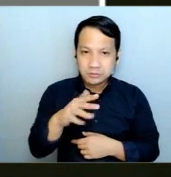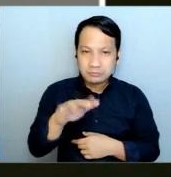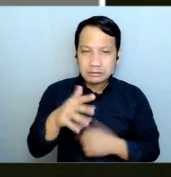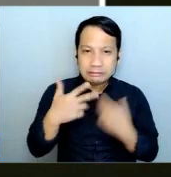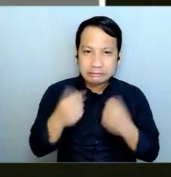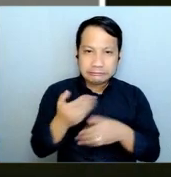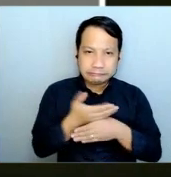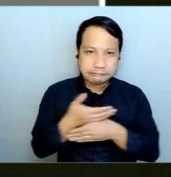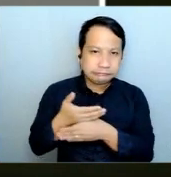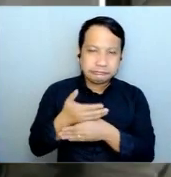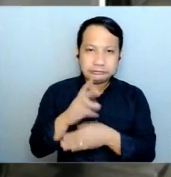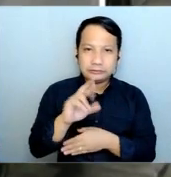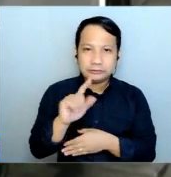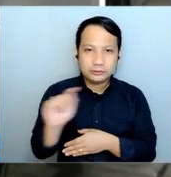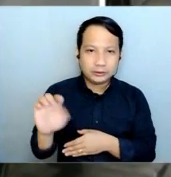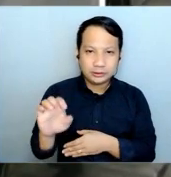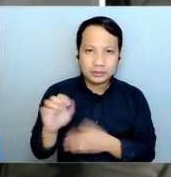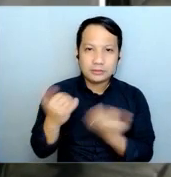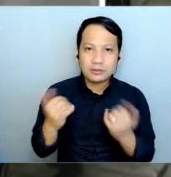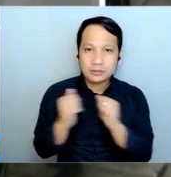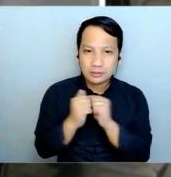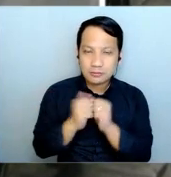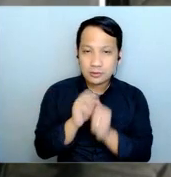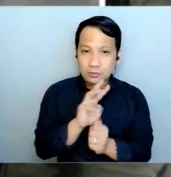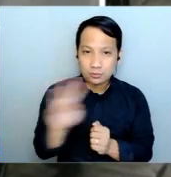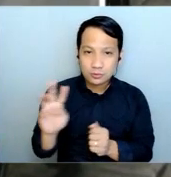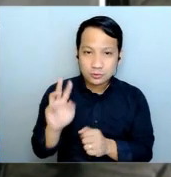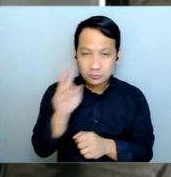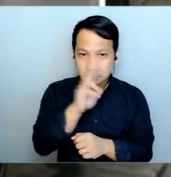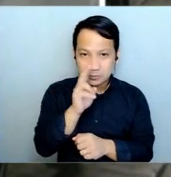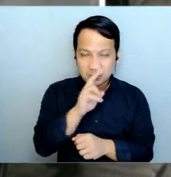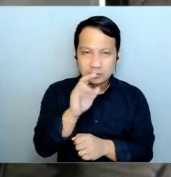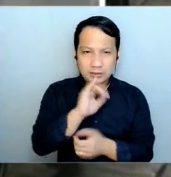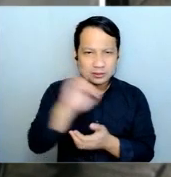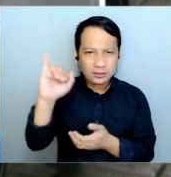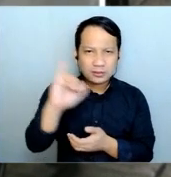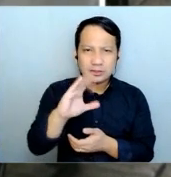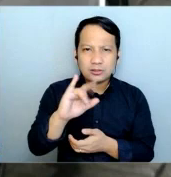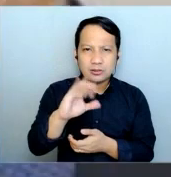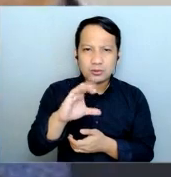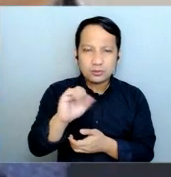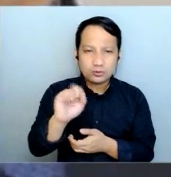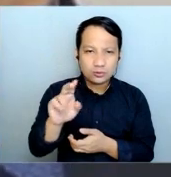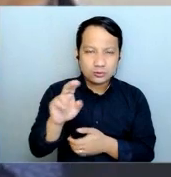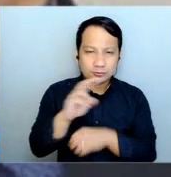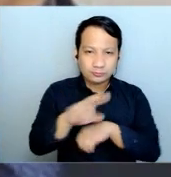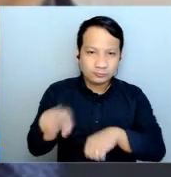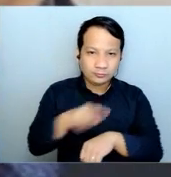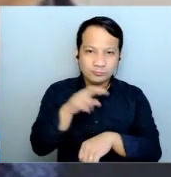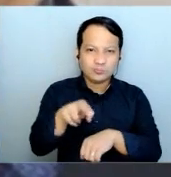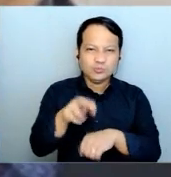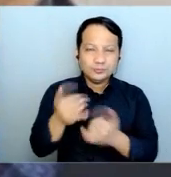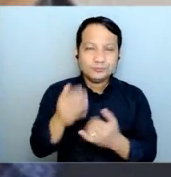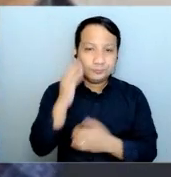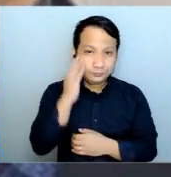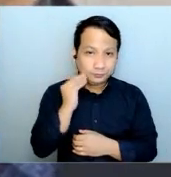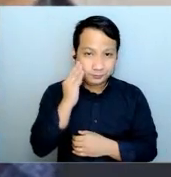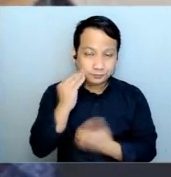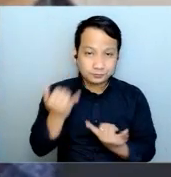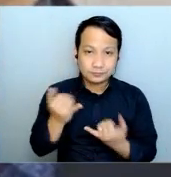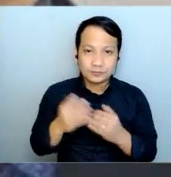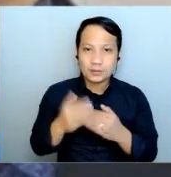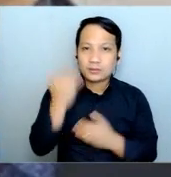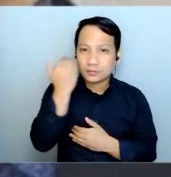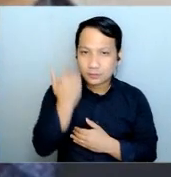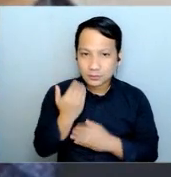utilization rate. Kasama nito ang Western Visayas at Ilocos Region. Kadalasan kasi sa ating experience, usually kulang sila sa